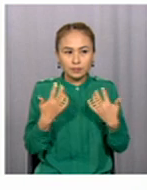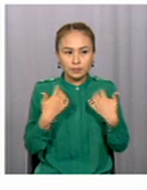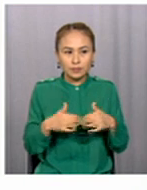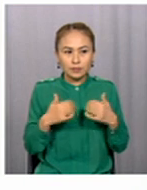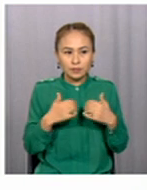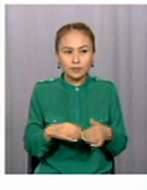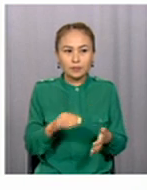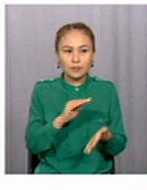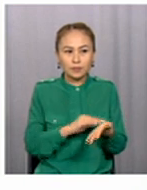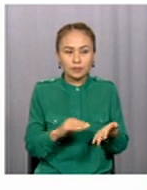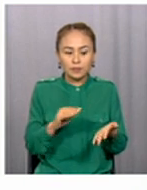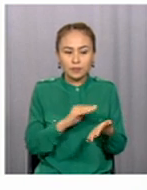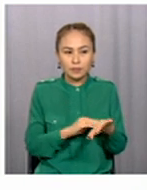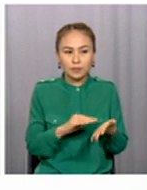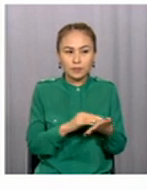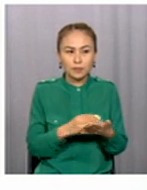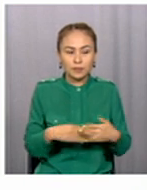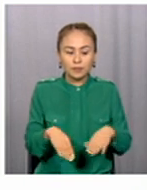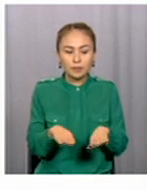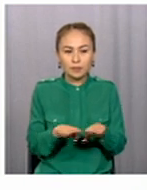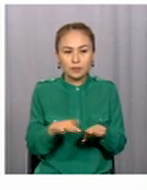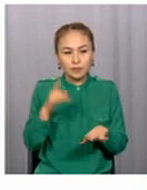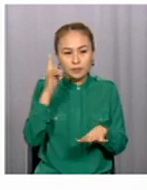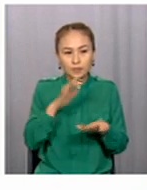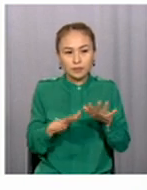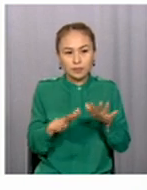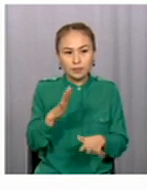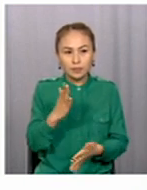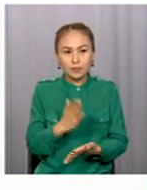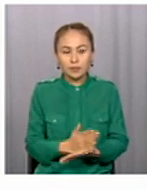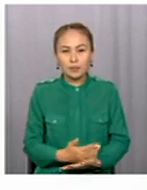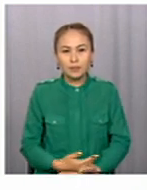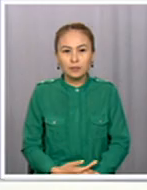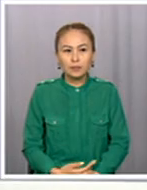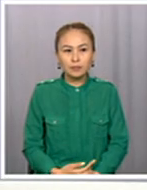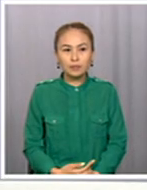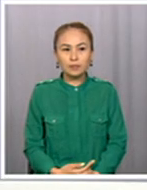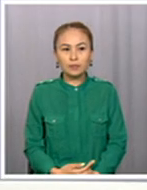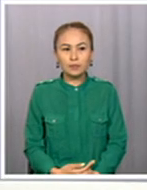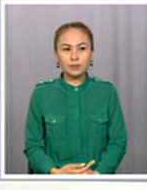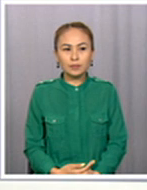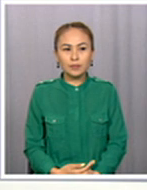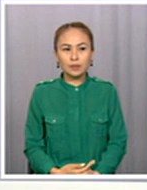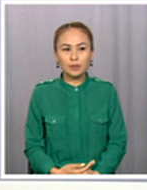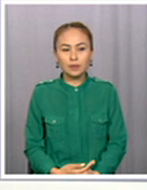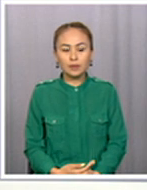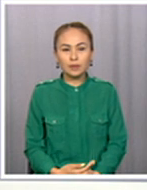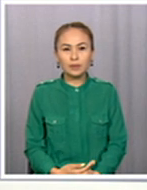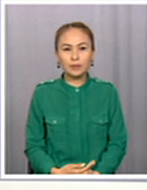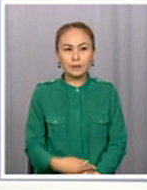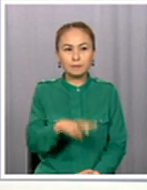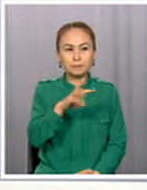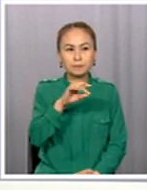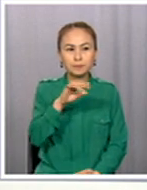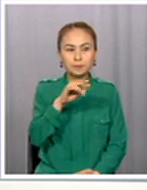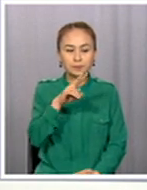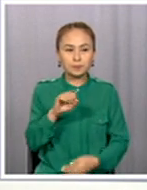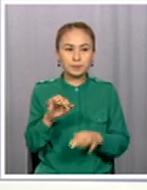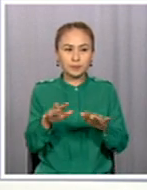саналатын жасушаға негізделеді деген болжам бар. Келесі молекулалық